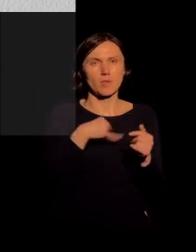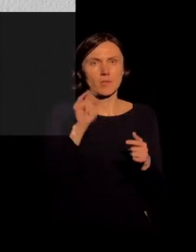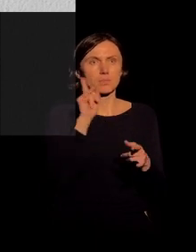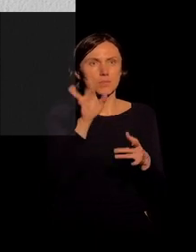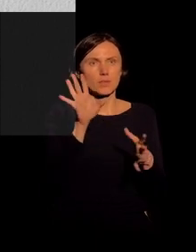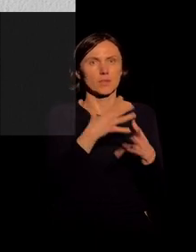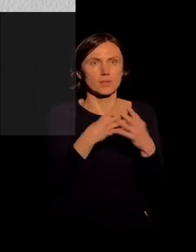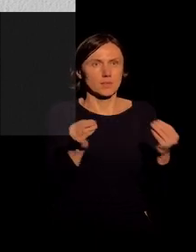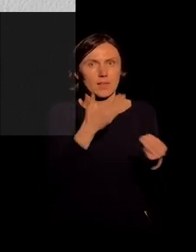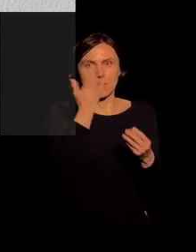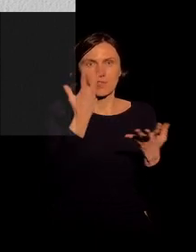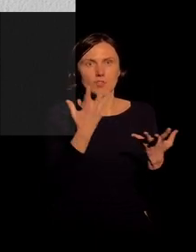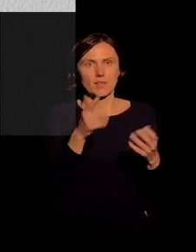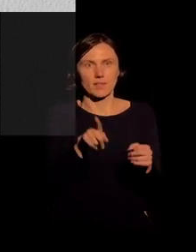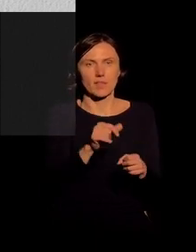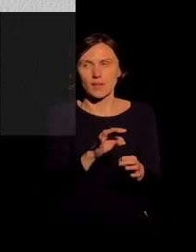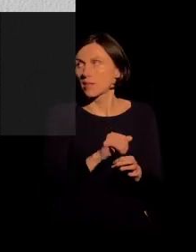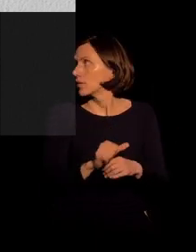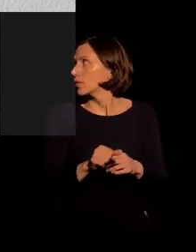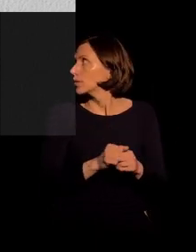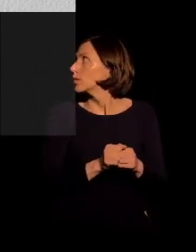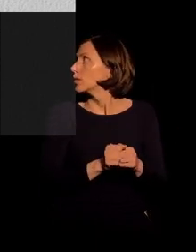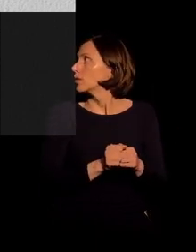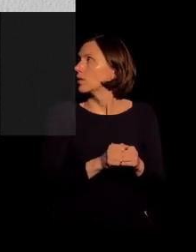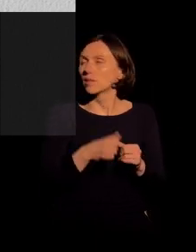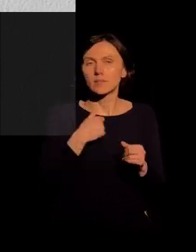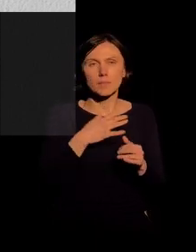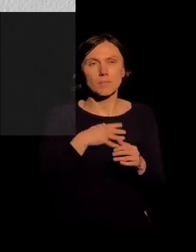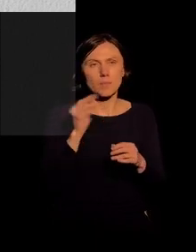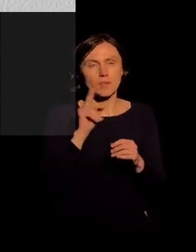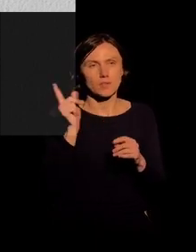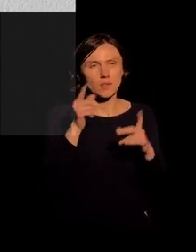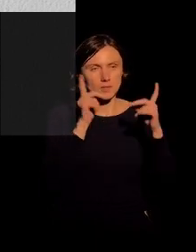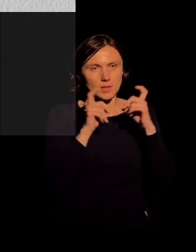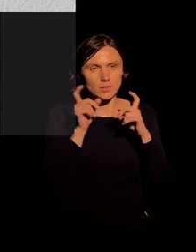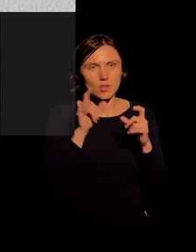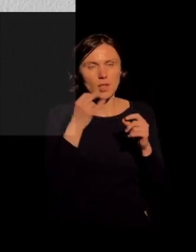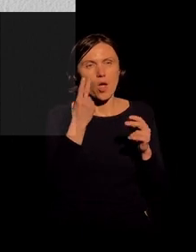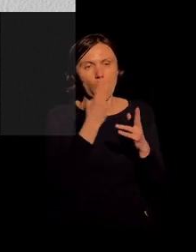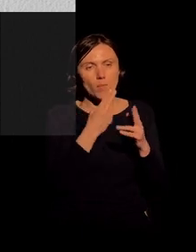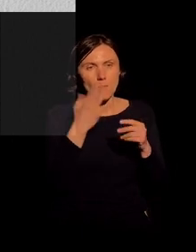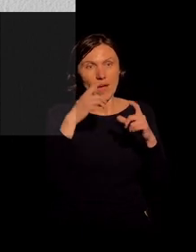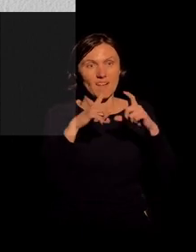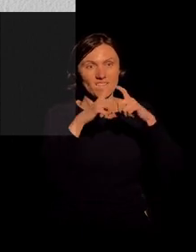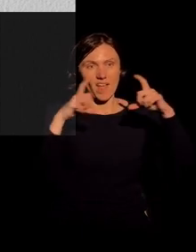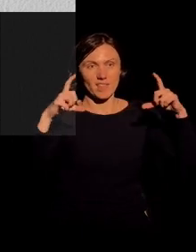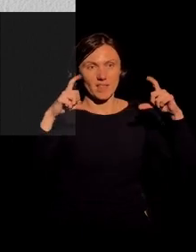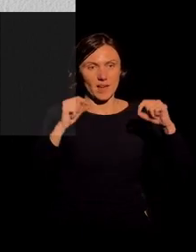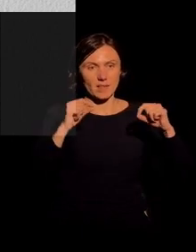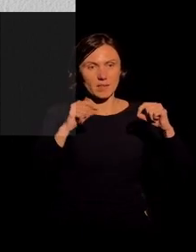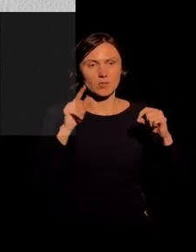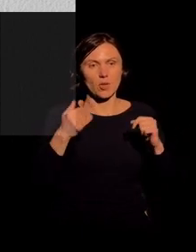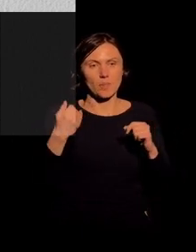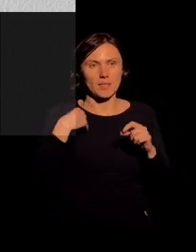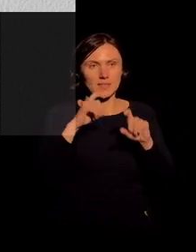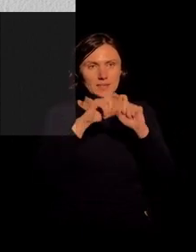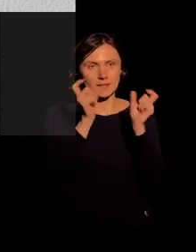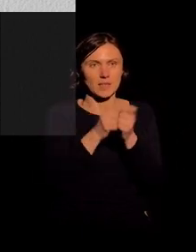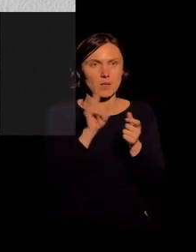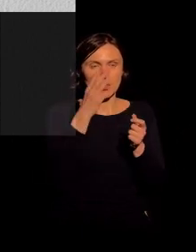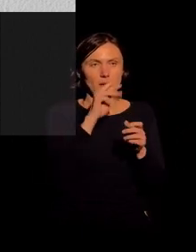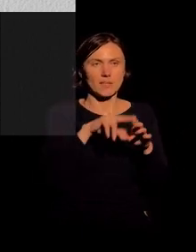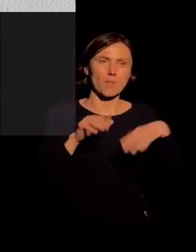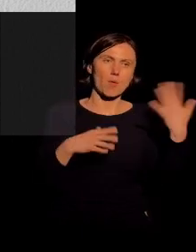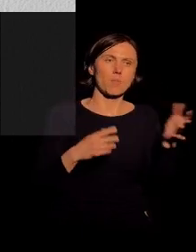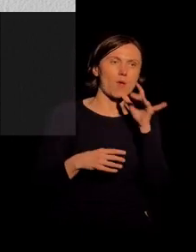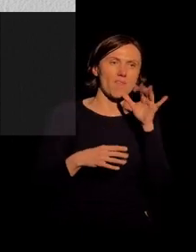zaginął, nie wiadomo gdzie teraz jest, ale mam jeszcze jego zdjęcie. Jakby obraz był kwadratowy i to jest, całość obrazu jest po